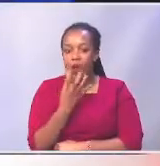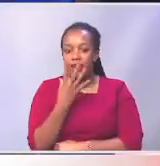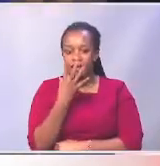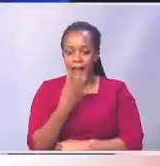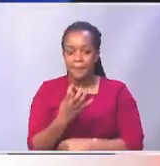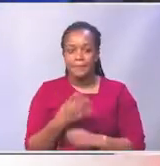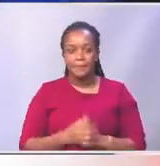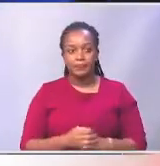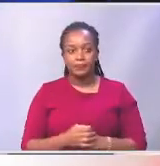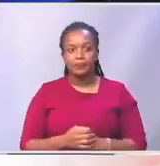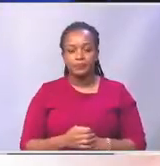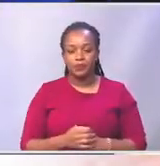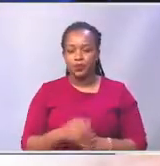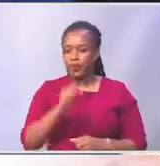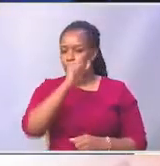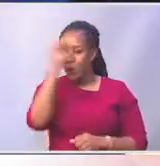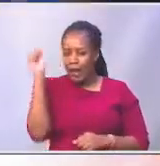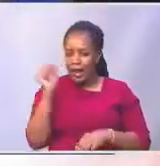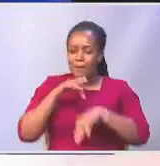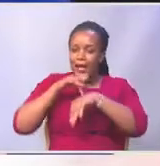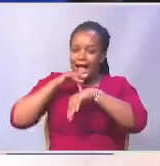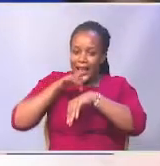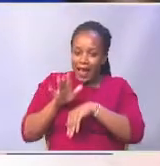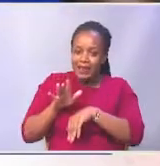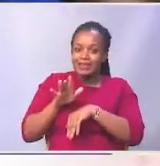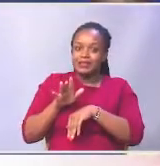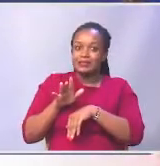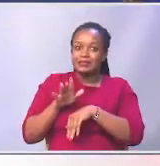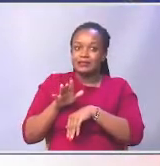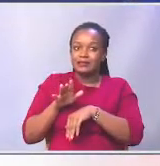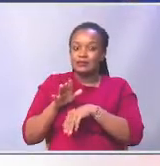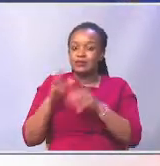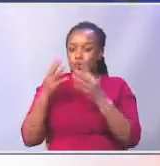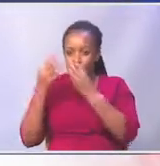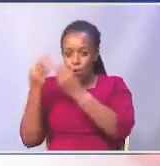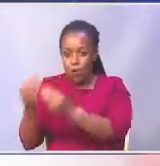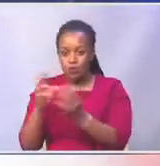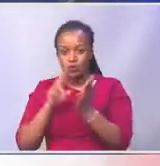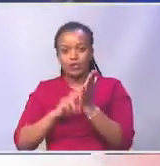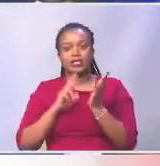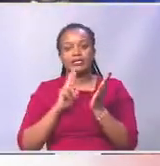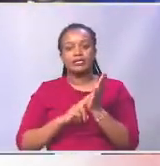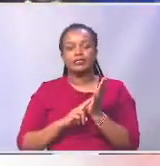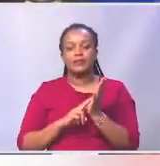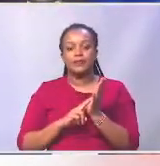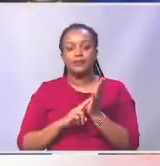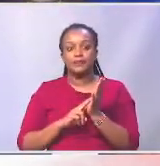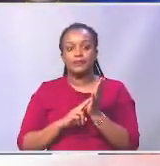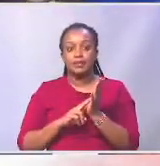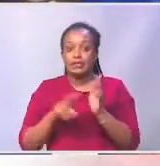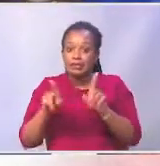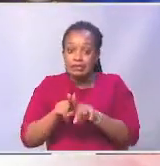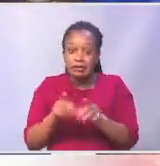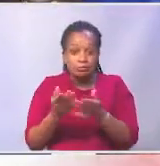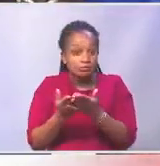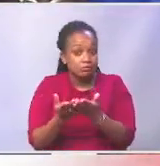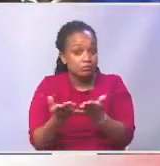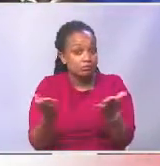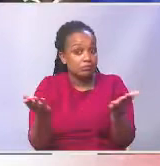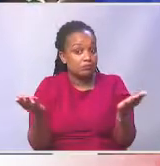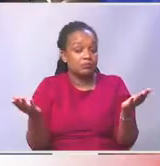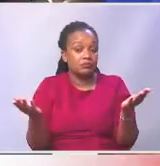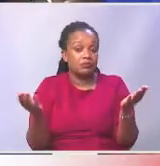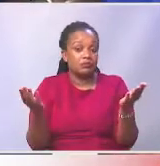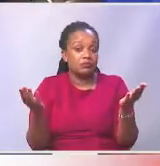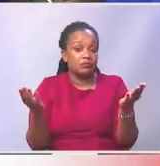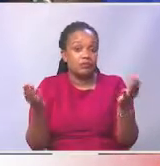ODM. Tumnarauka alfajiri, wanakwenda pale kuandikisha kura. Na hata kama hawa, kama mnataka